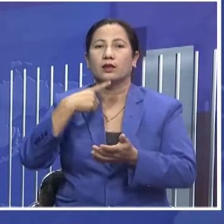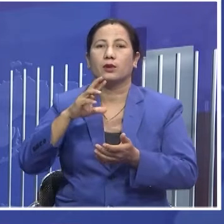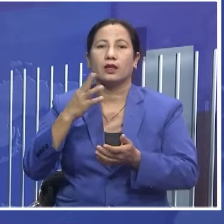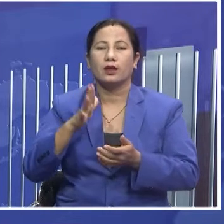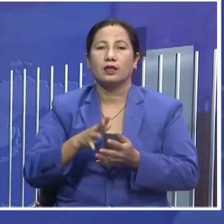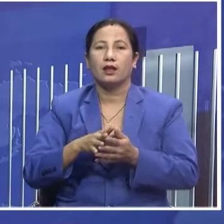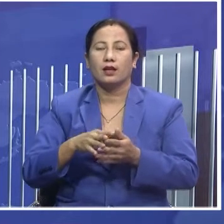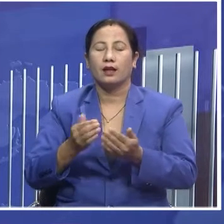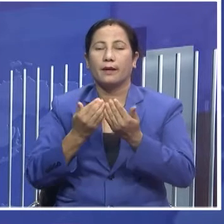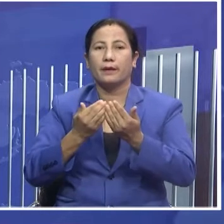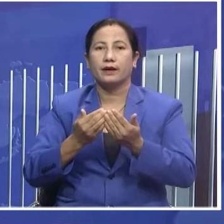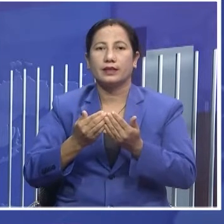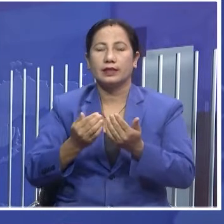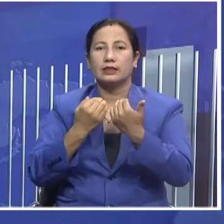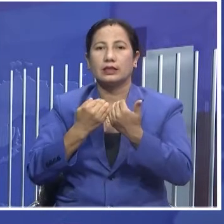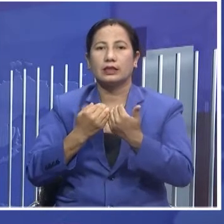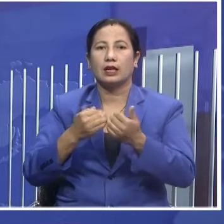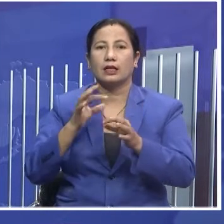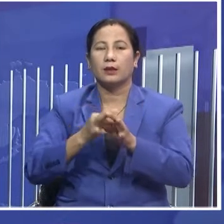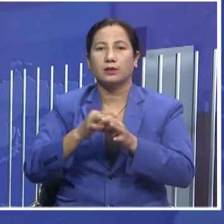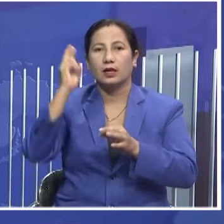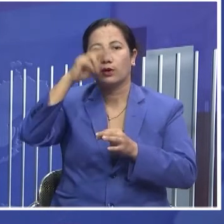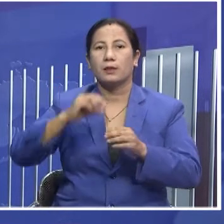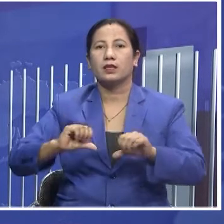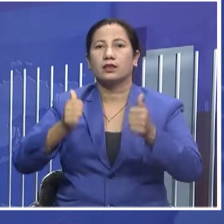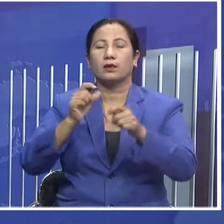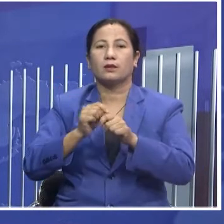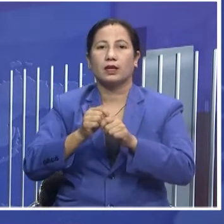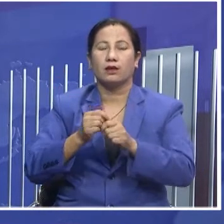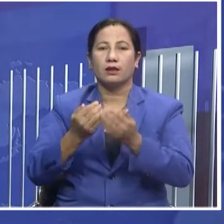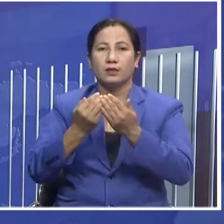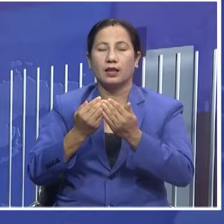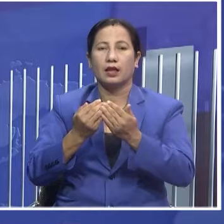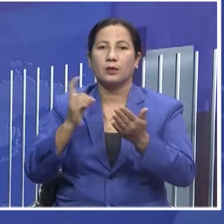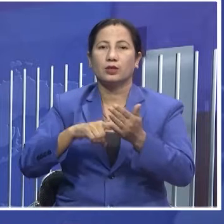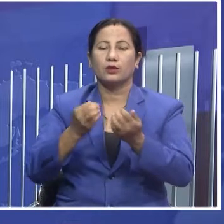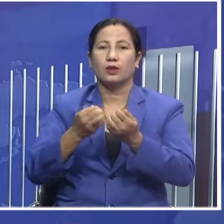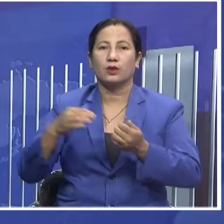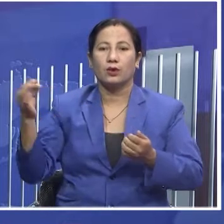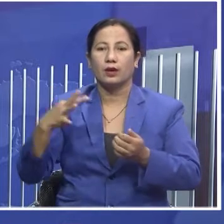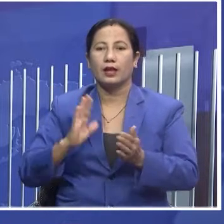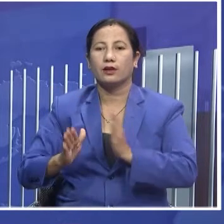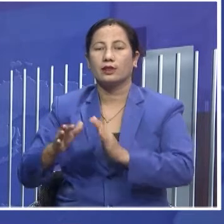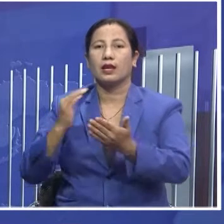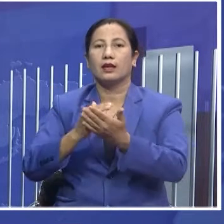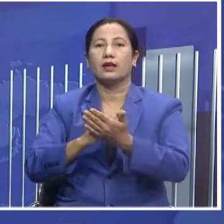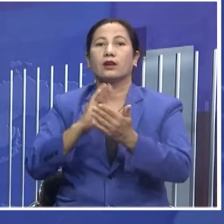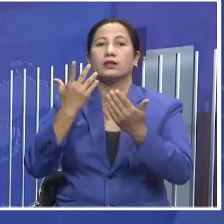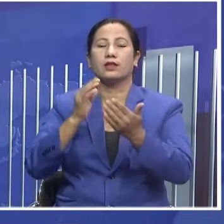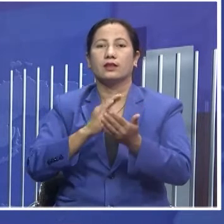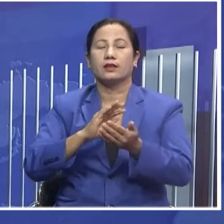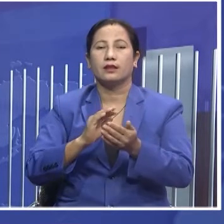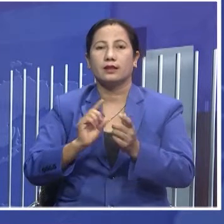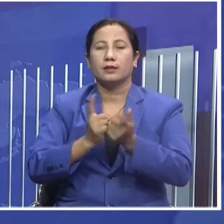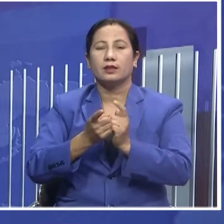होइनन्। पढ्दै सिक्दै अनि व्यावसायिक रूपमा सफल बनाउन विद्यालयले लागू गरेका नयाँ योजनाले कसरी फेरिँदैछ